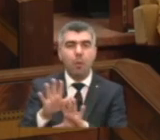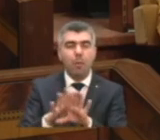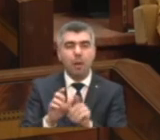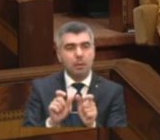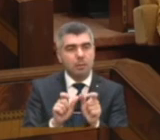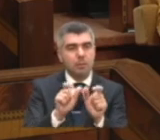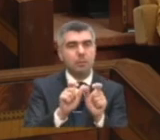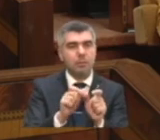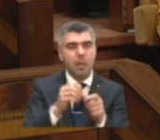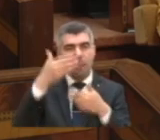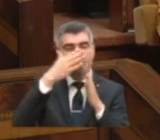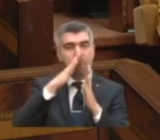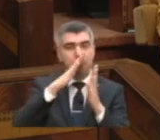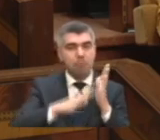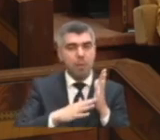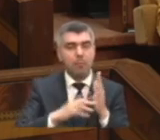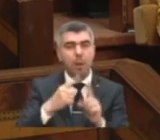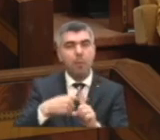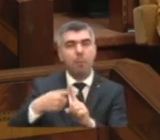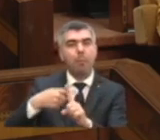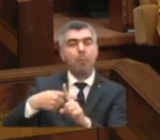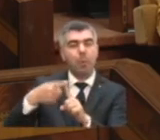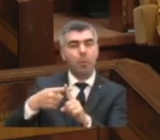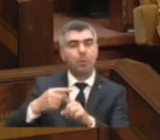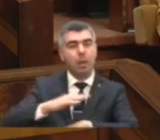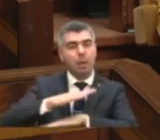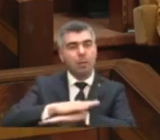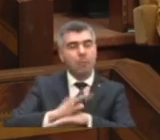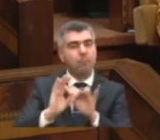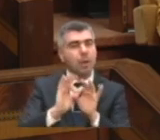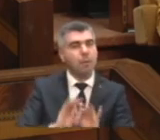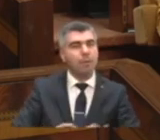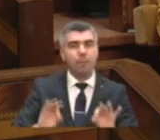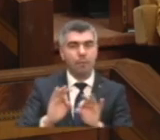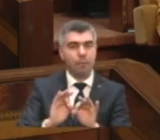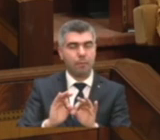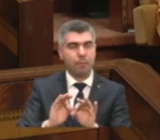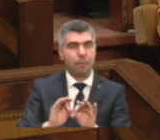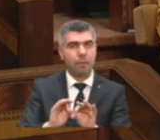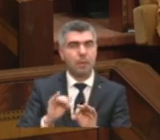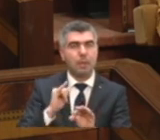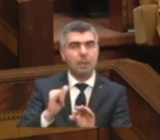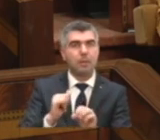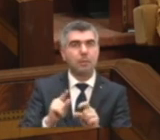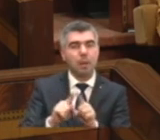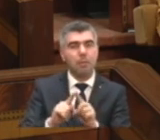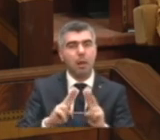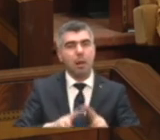المغاربة، هذه الزيادة دون أي وزع إخلاقي واجتماعي، وذلك صونا لحياة